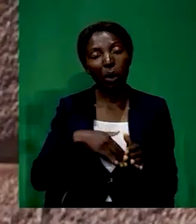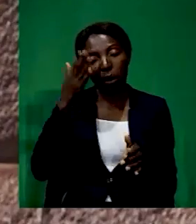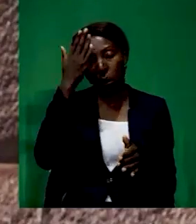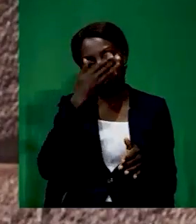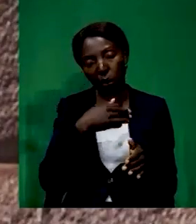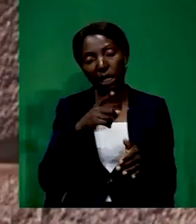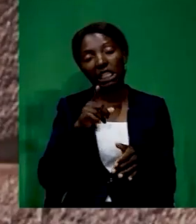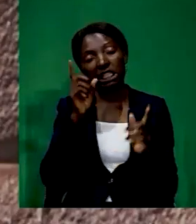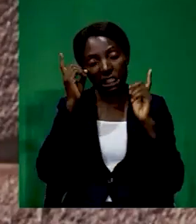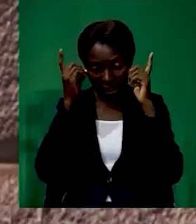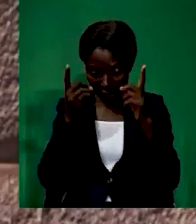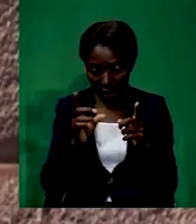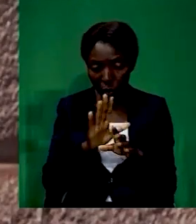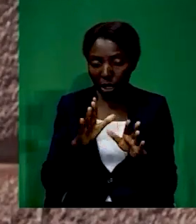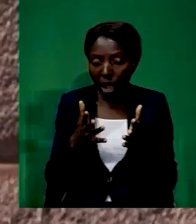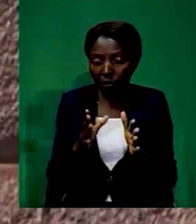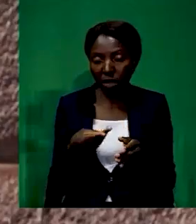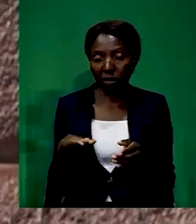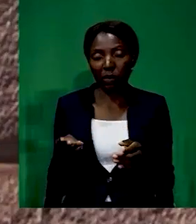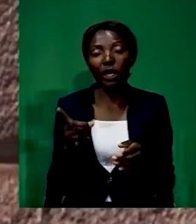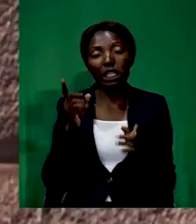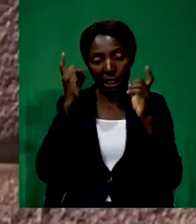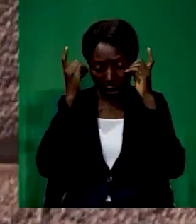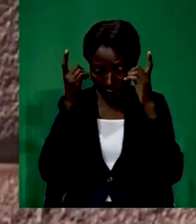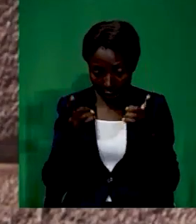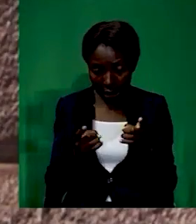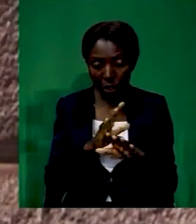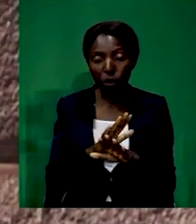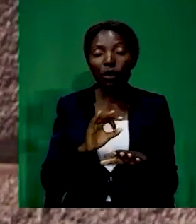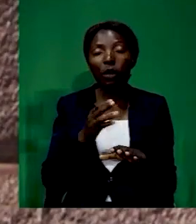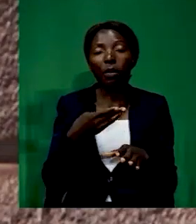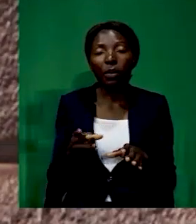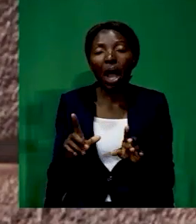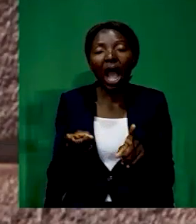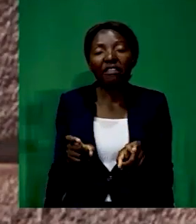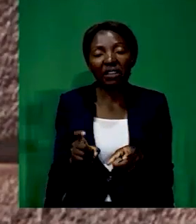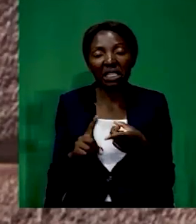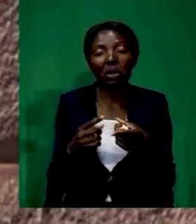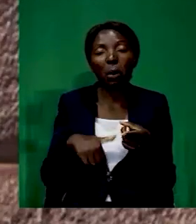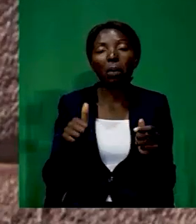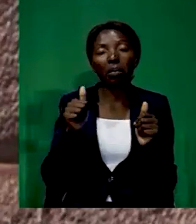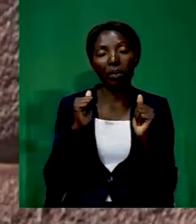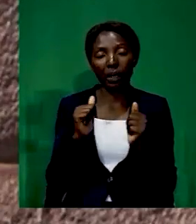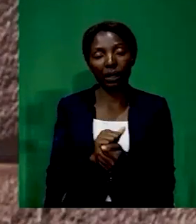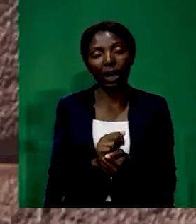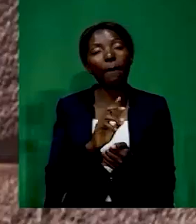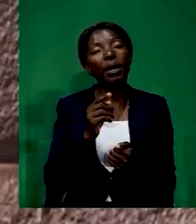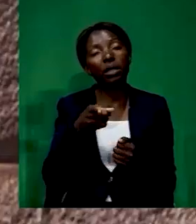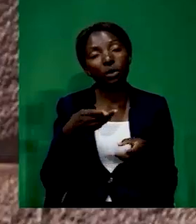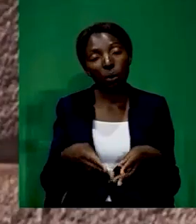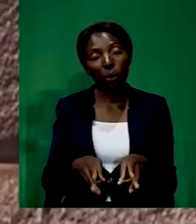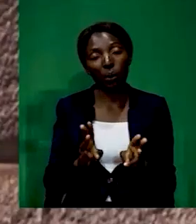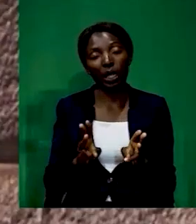Sarudzo yataakuitai haisi yevanotya. Sarudzo yataakutorai haisi yevanodududza nekudzokera kumashure.